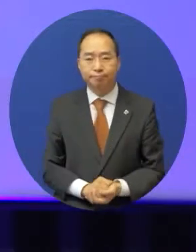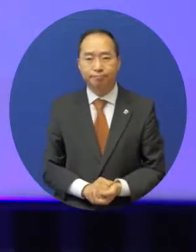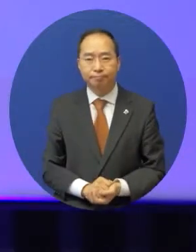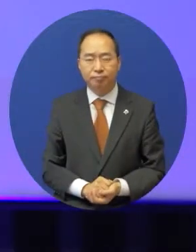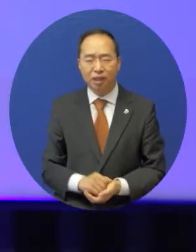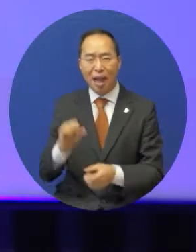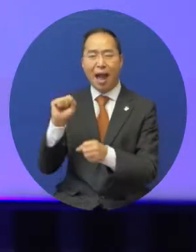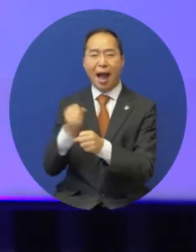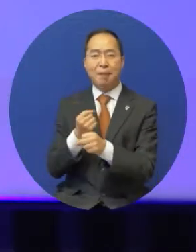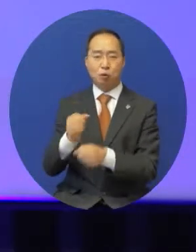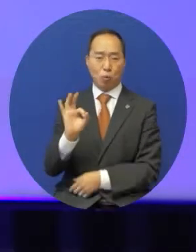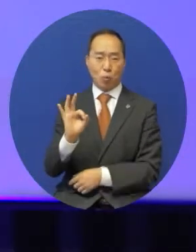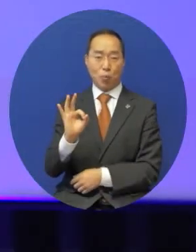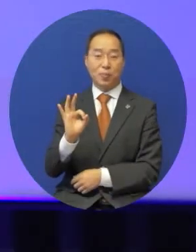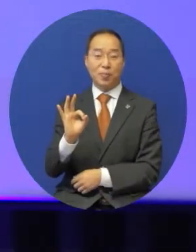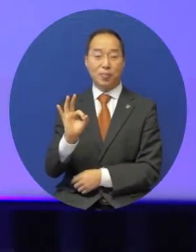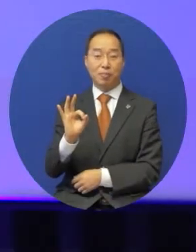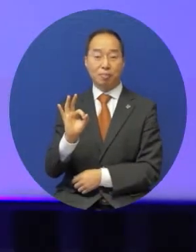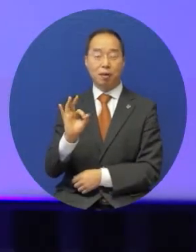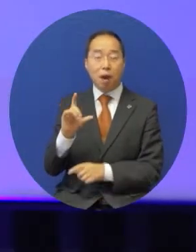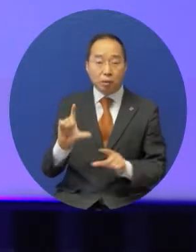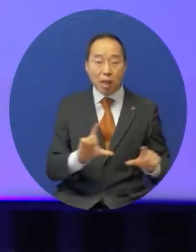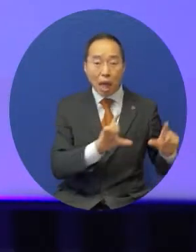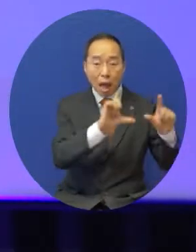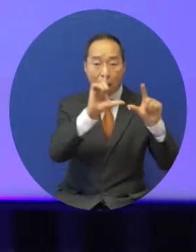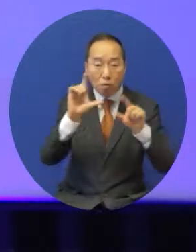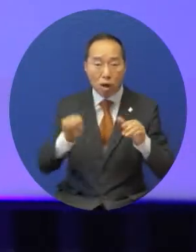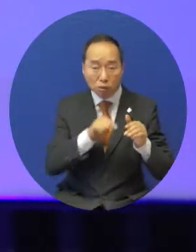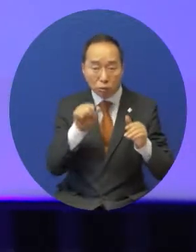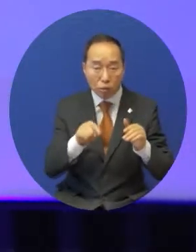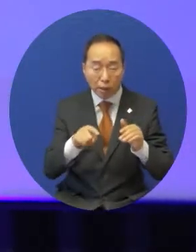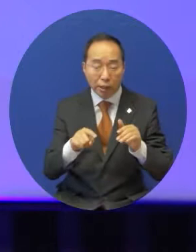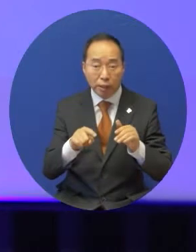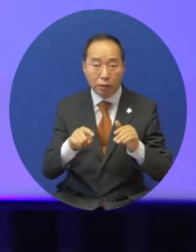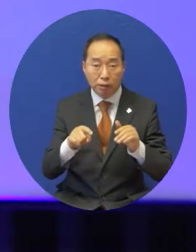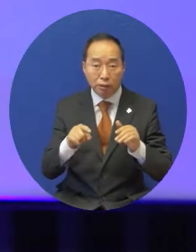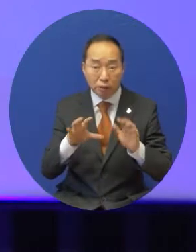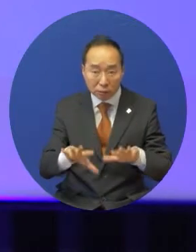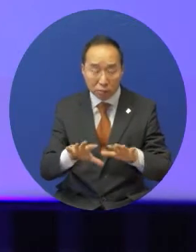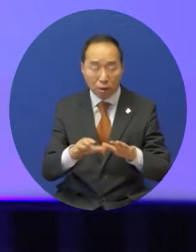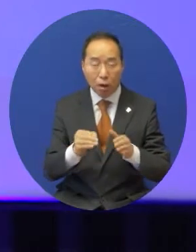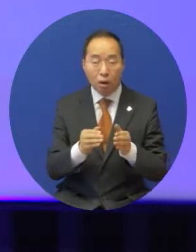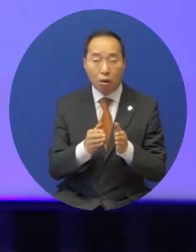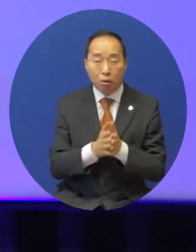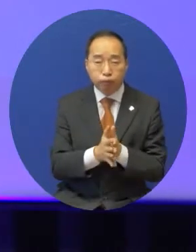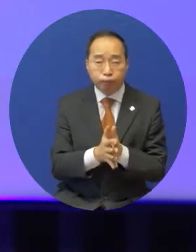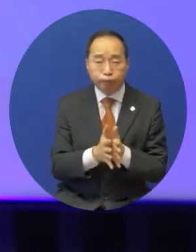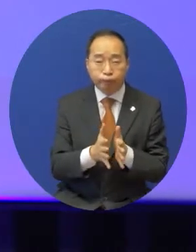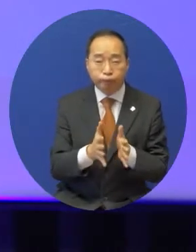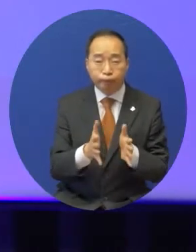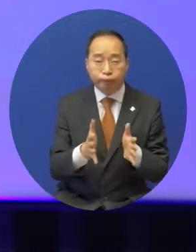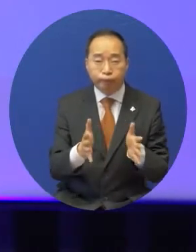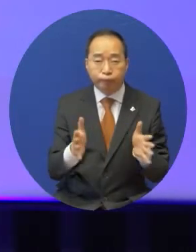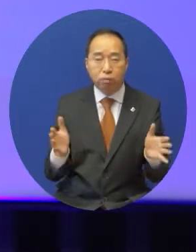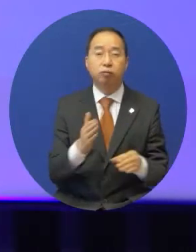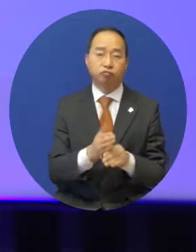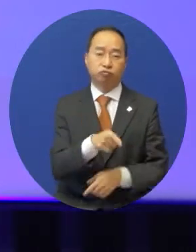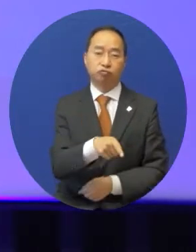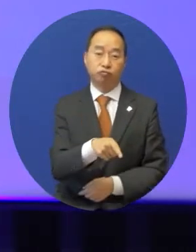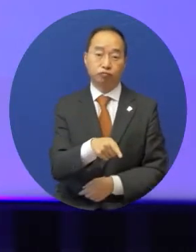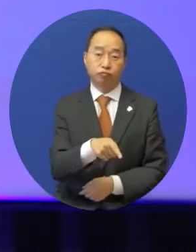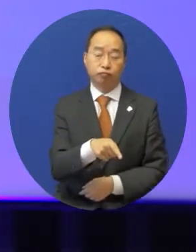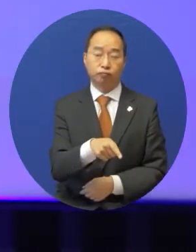이렇듯이 우리가 암호화폐가 생활 속에 급격하게 들어오는 것을 우리가 알